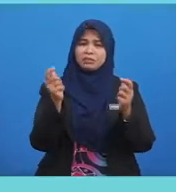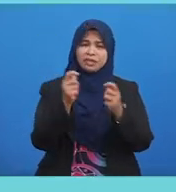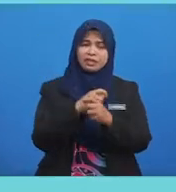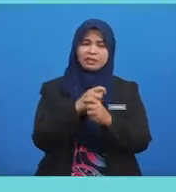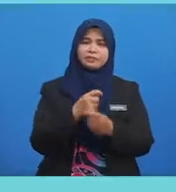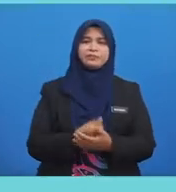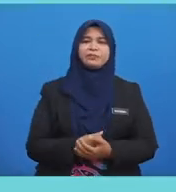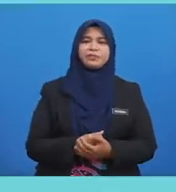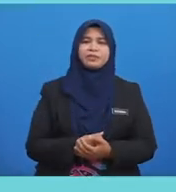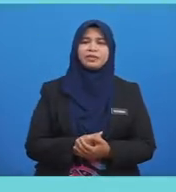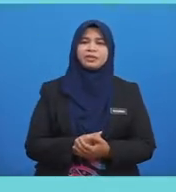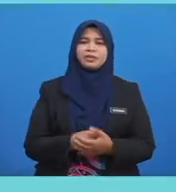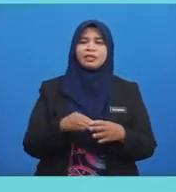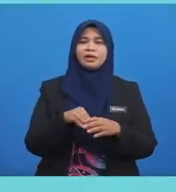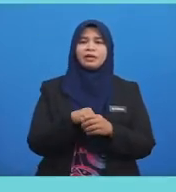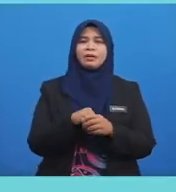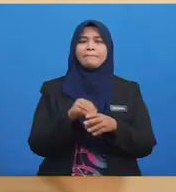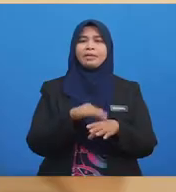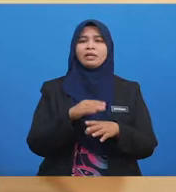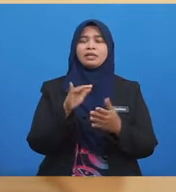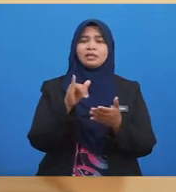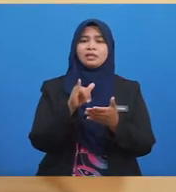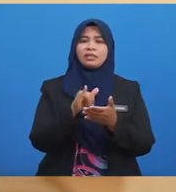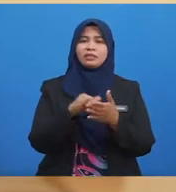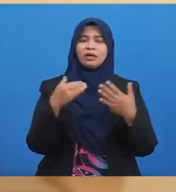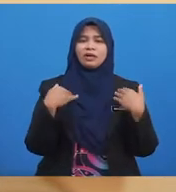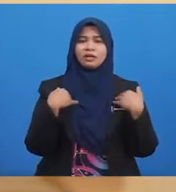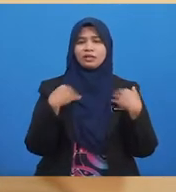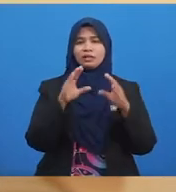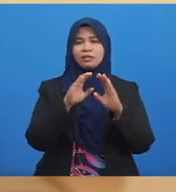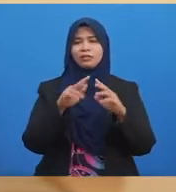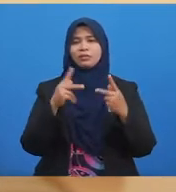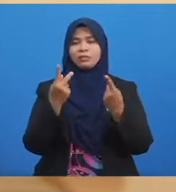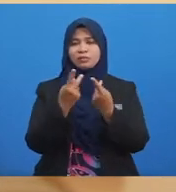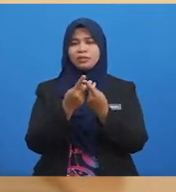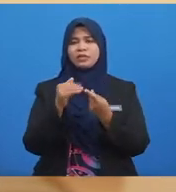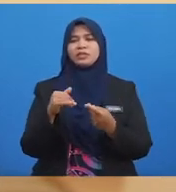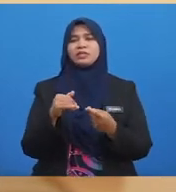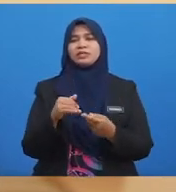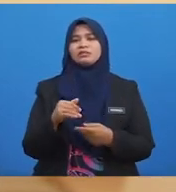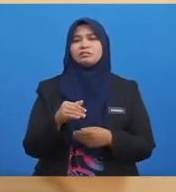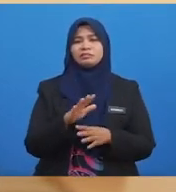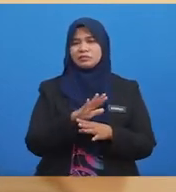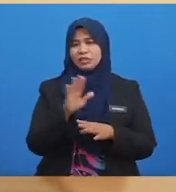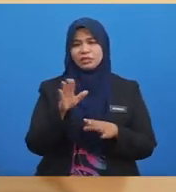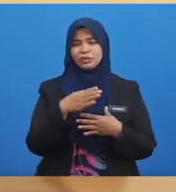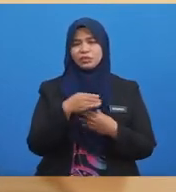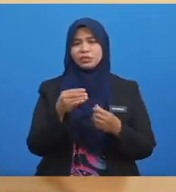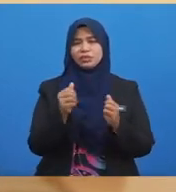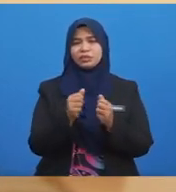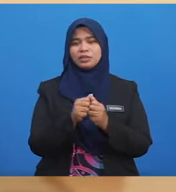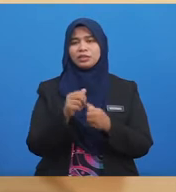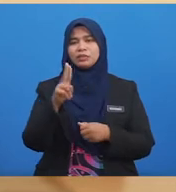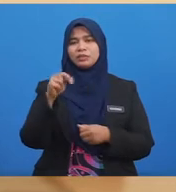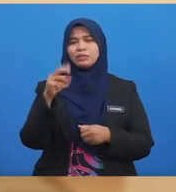sementara 16 undi menentang. Dalam pada itu, terdapat pihak yang mengkritik cara